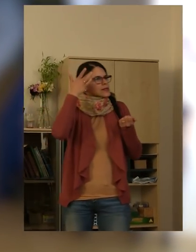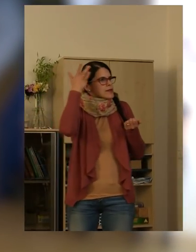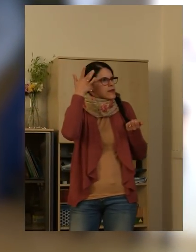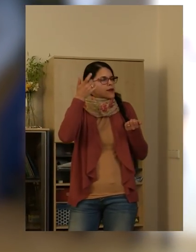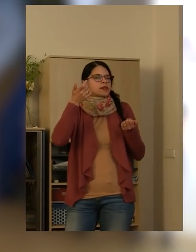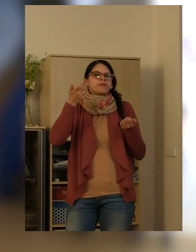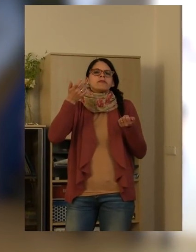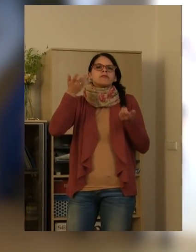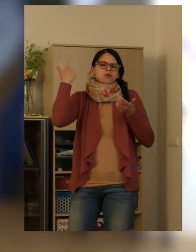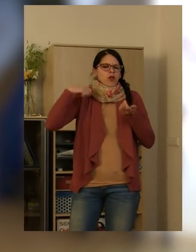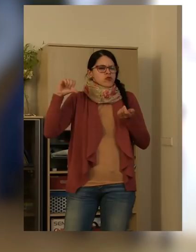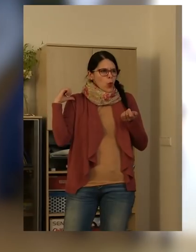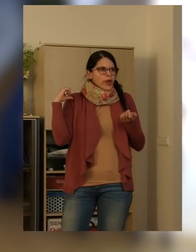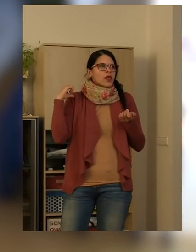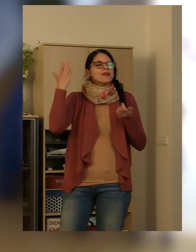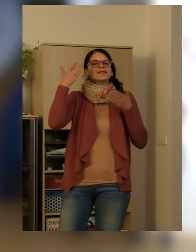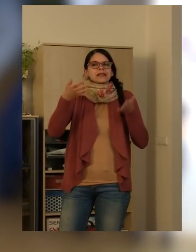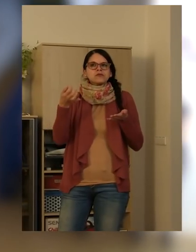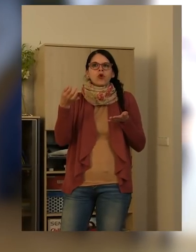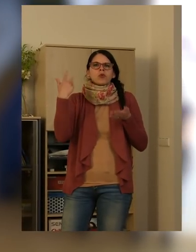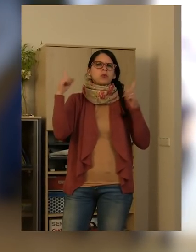Já bych se chtěla zeptat ještě ke snu.